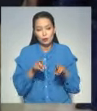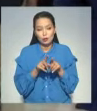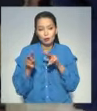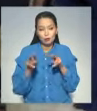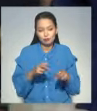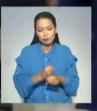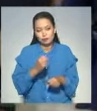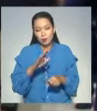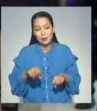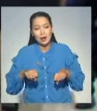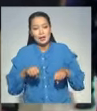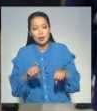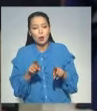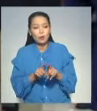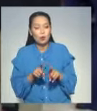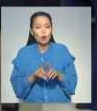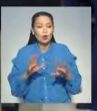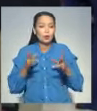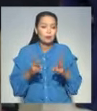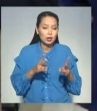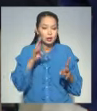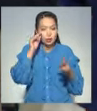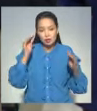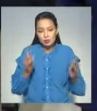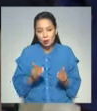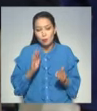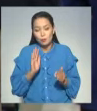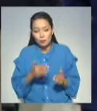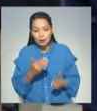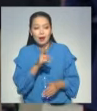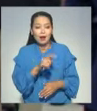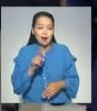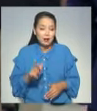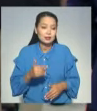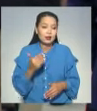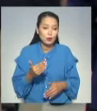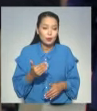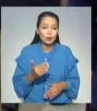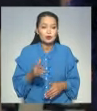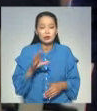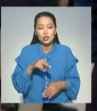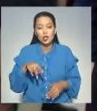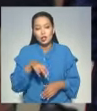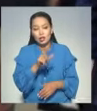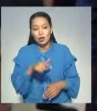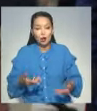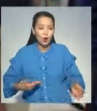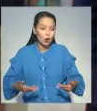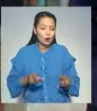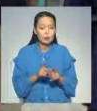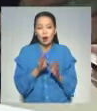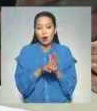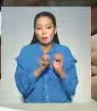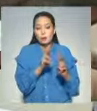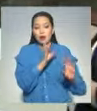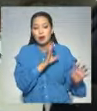күшейттік. Бұл самокатпен орын алатын оқиғалардың санын азайтады. Осылайша біз адамдардың әсіресе жаяу жүргіншілердің қауіпсіздігін қамтамасыз